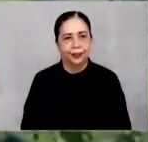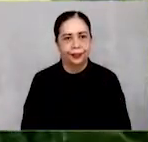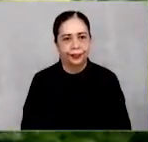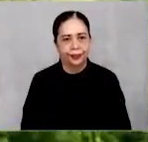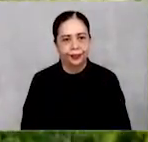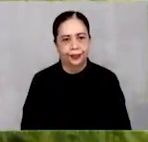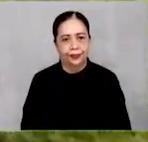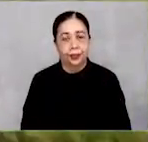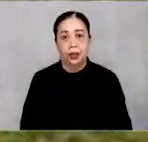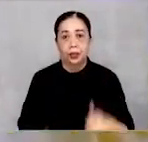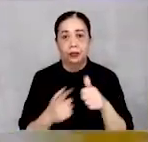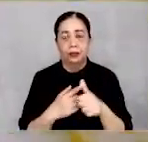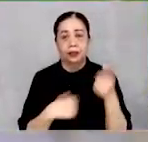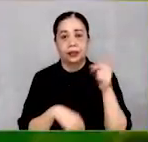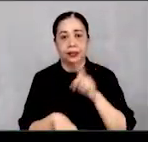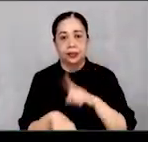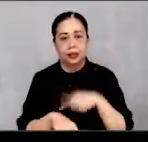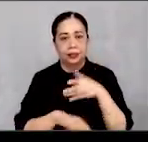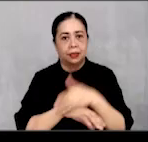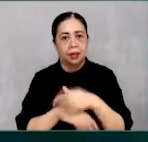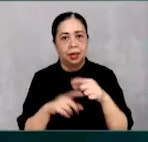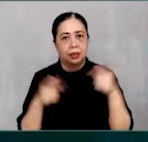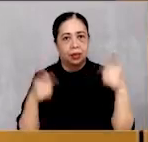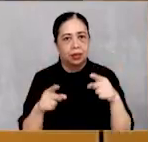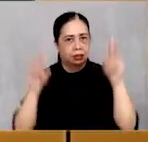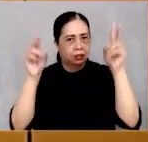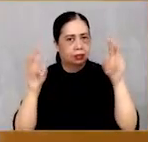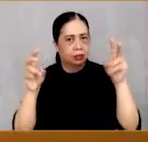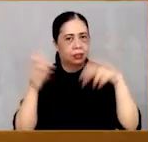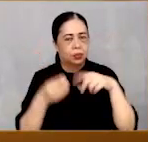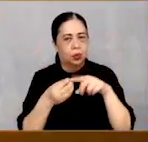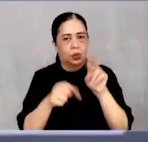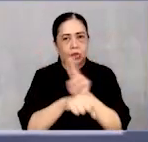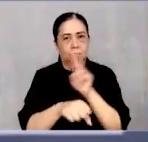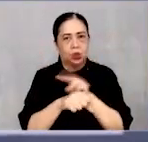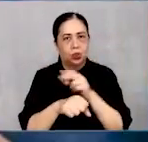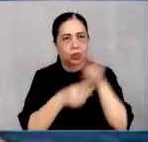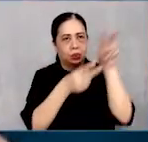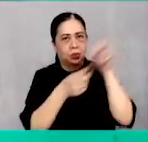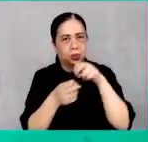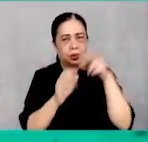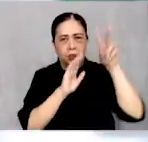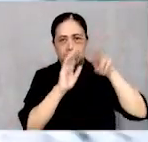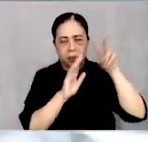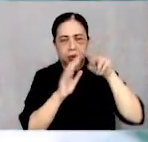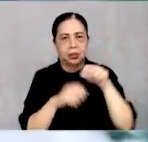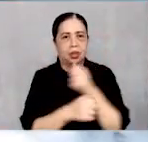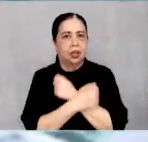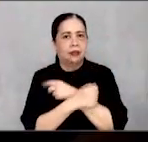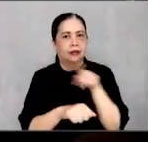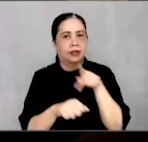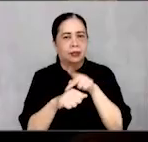Sa unang pagkakataon, matapos pumutok ang kontrobersya sa paggamit ng stock footages sa Love the Philippines tourism